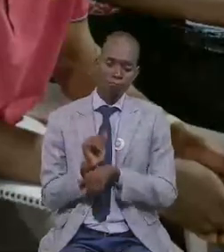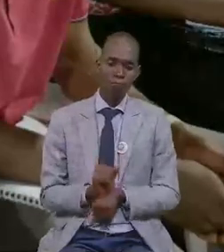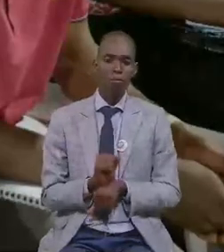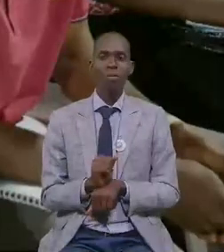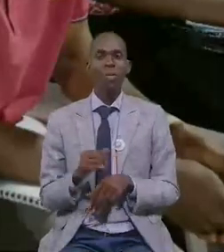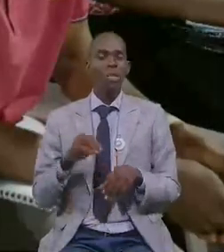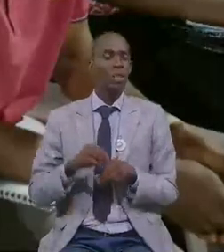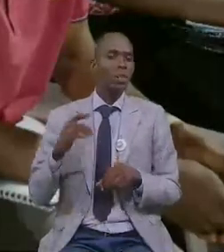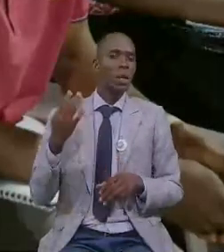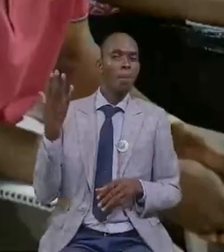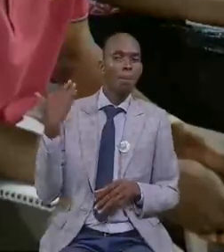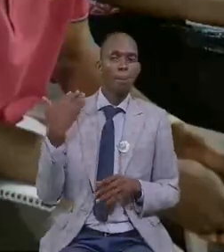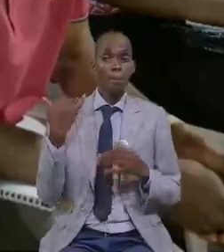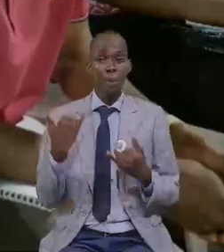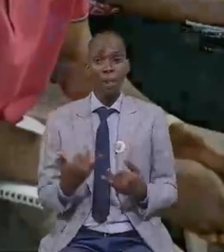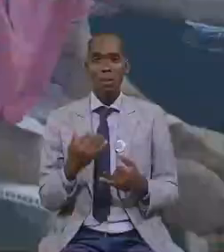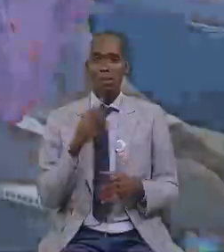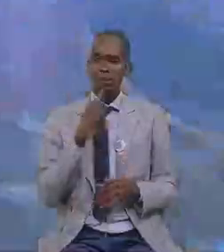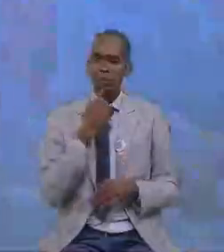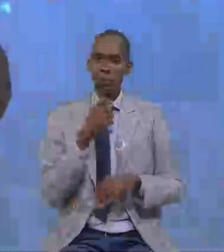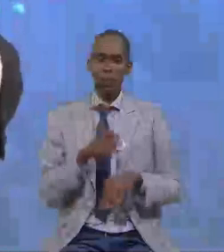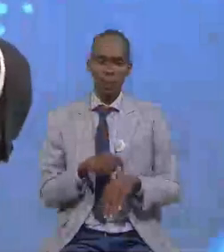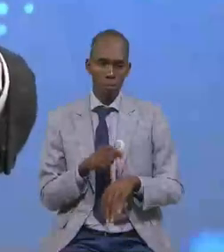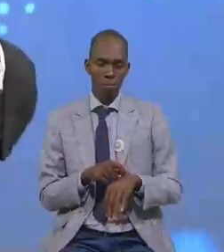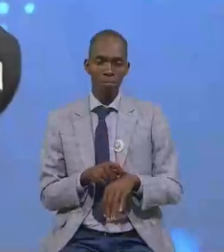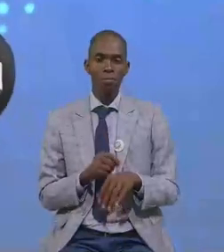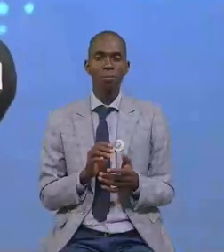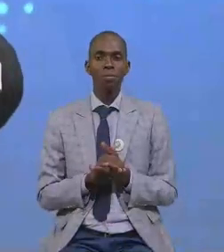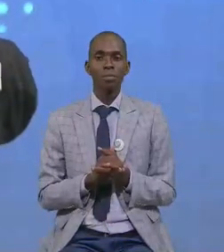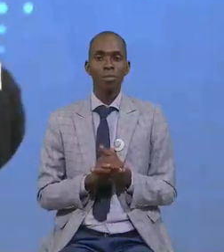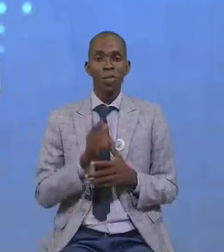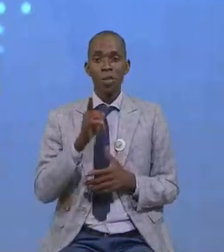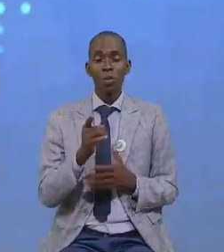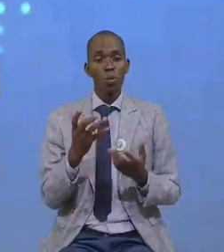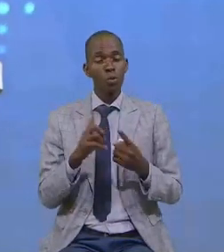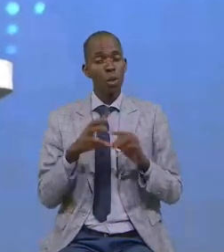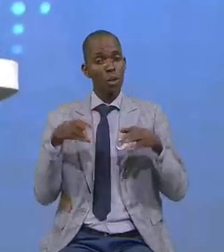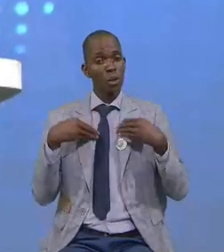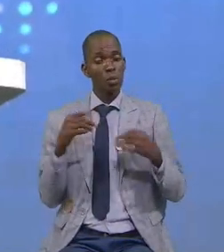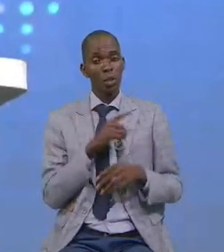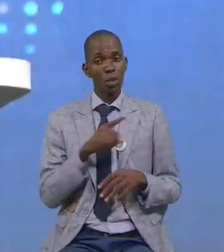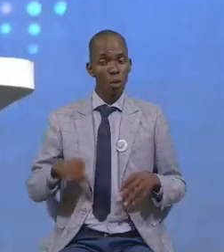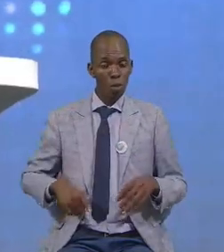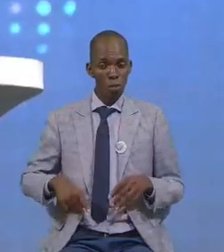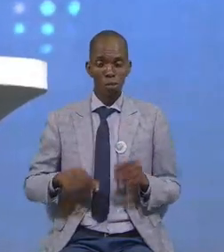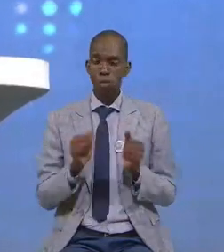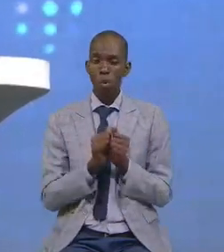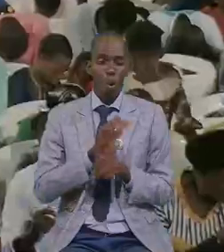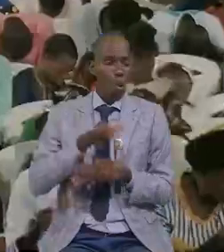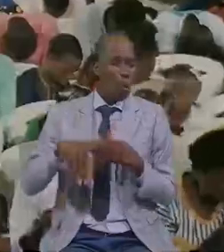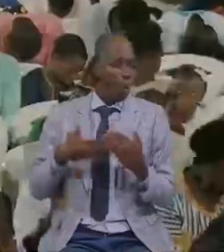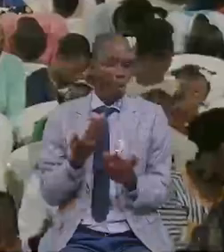il te pardonne des péchés qui t'ont retenu dans le passé. Tête baissée, les yeux fermés. Tu viens au Seigneur de tout ton